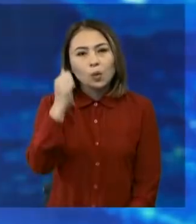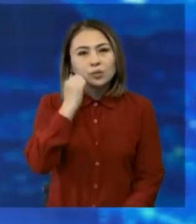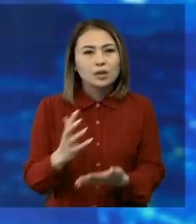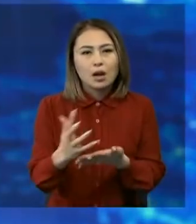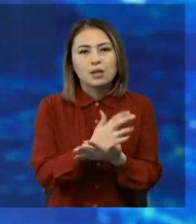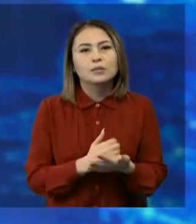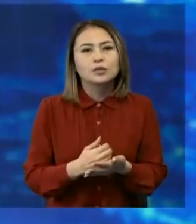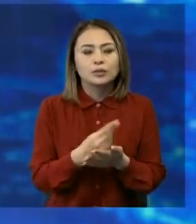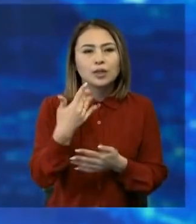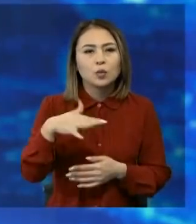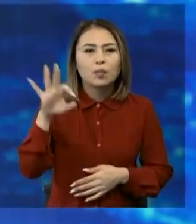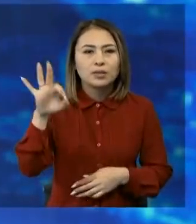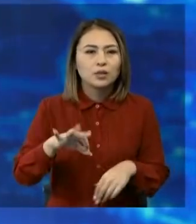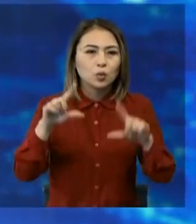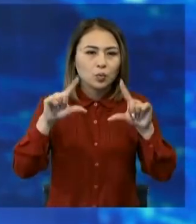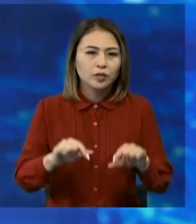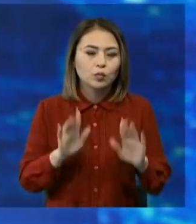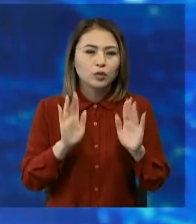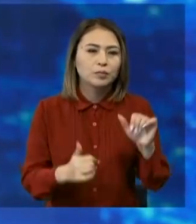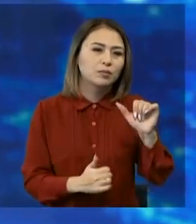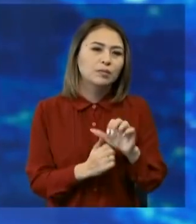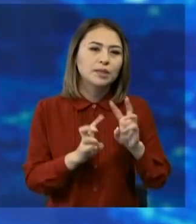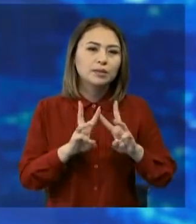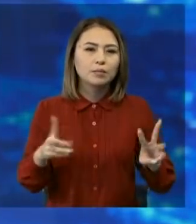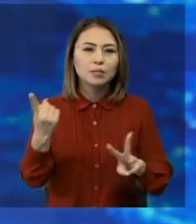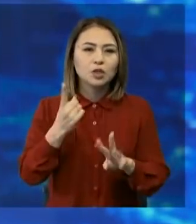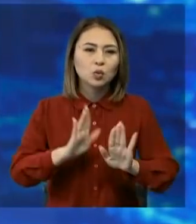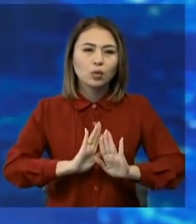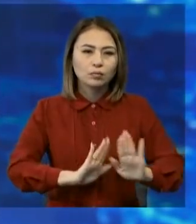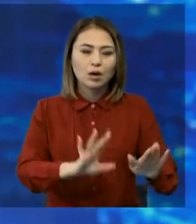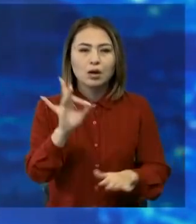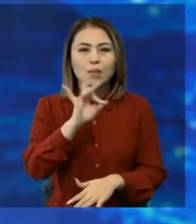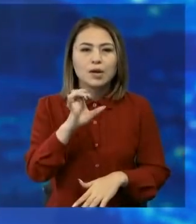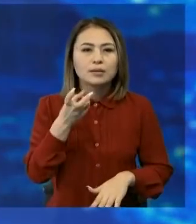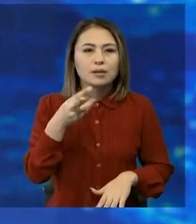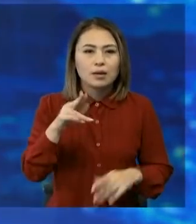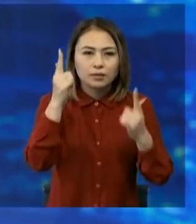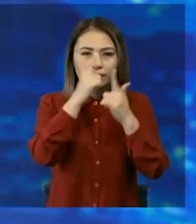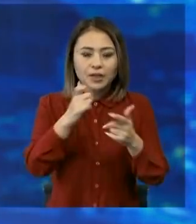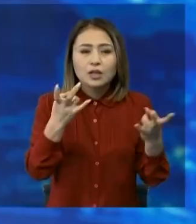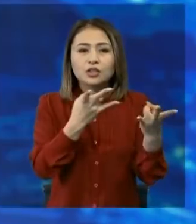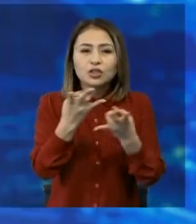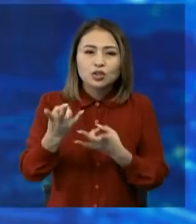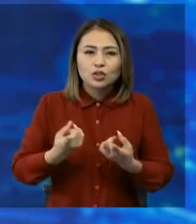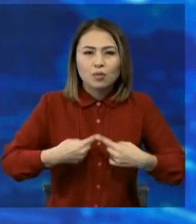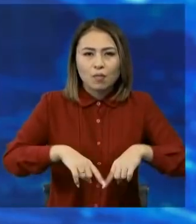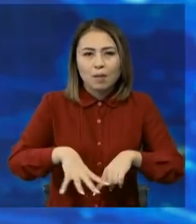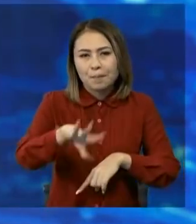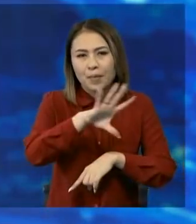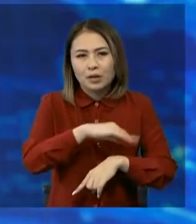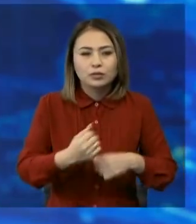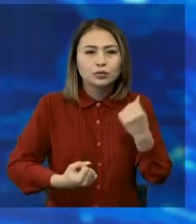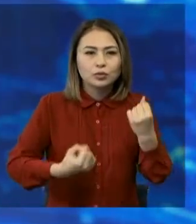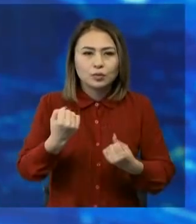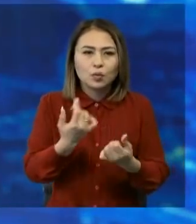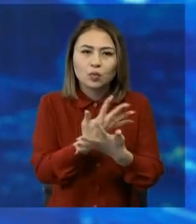Утиль алымның мөлшері 50%-ке дейін төмендетіледі. Бұл туралы премьер-министрдің бірінші орынбасары Роман Скляр мәлімдеді. Тиісті шара